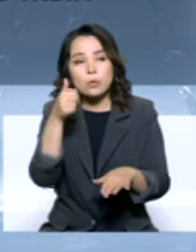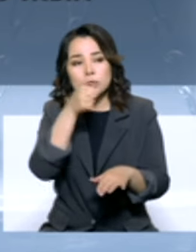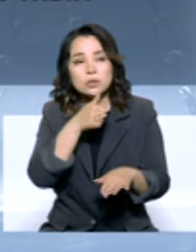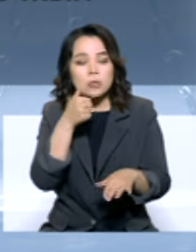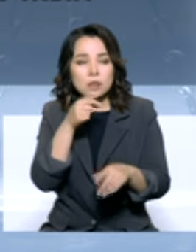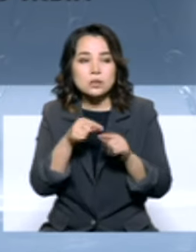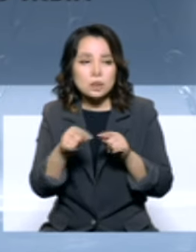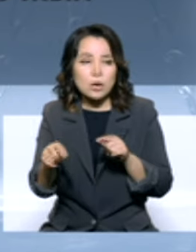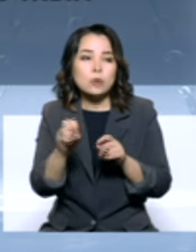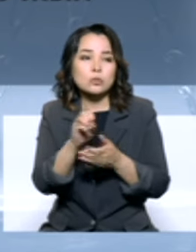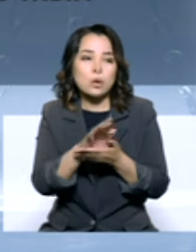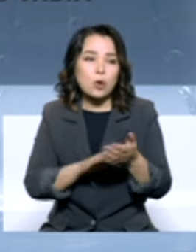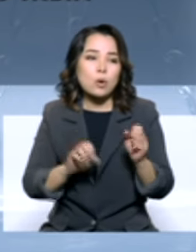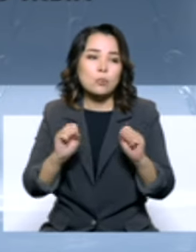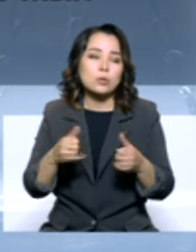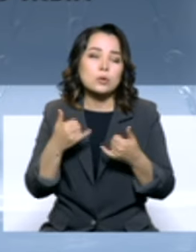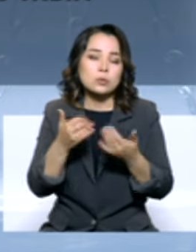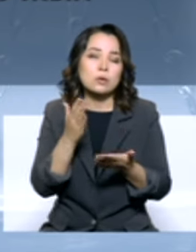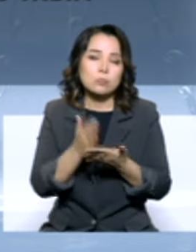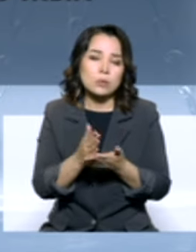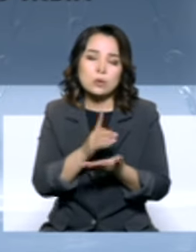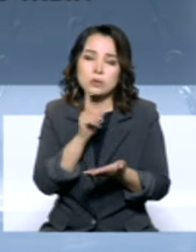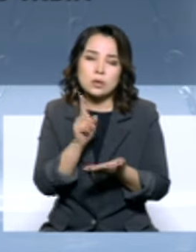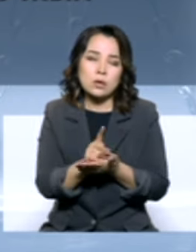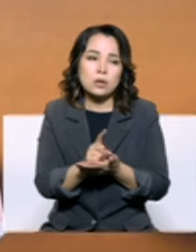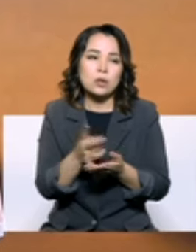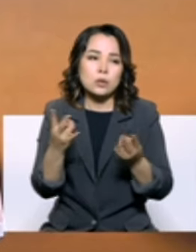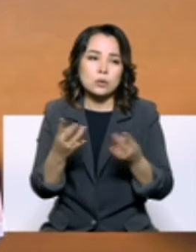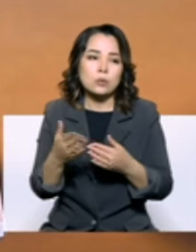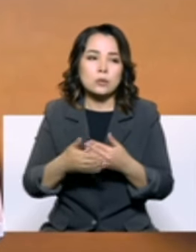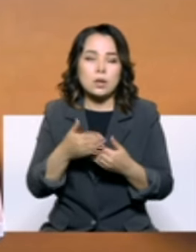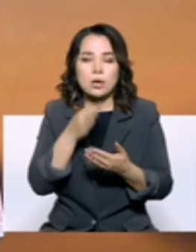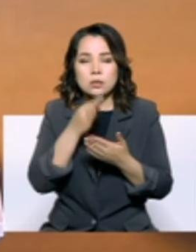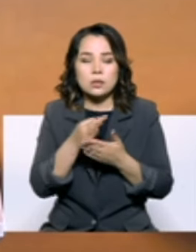істегендерін жалғастыруға мүмкіндік бересіздер, деді адвокат.